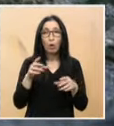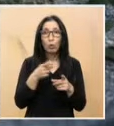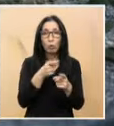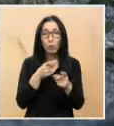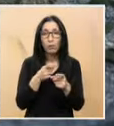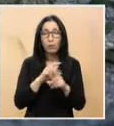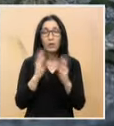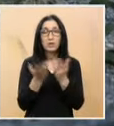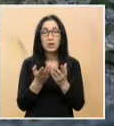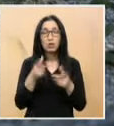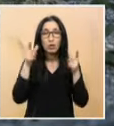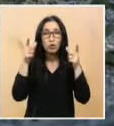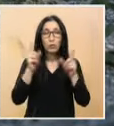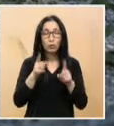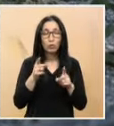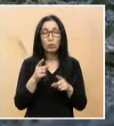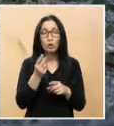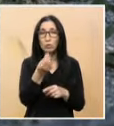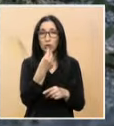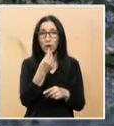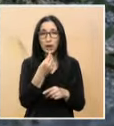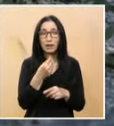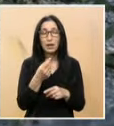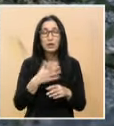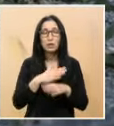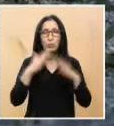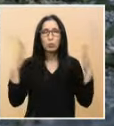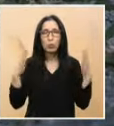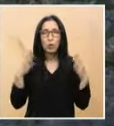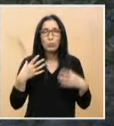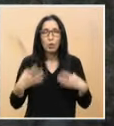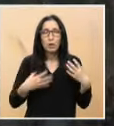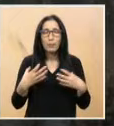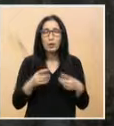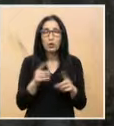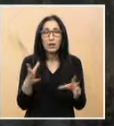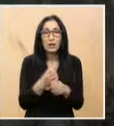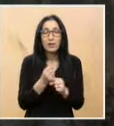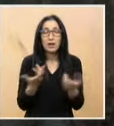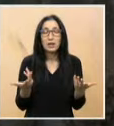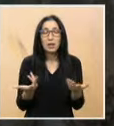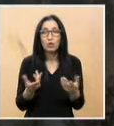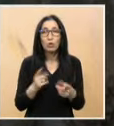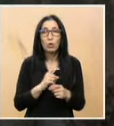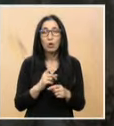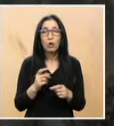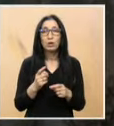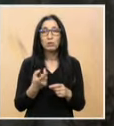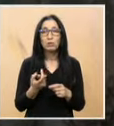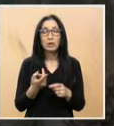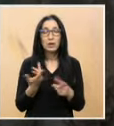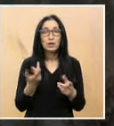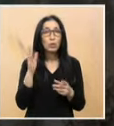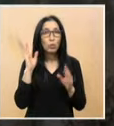време, всички животни, които тя евентуално ще храни, са под огромно напрежение да не ги хване нещо, да не станат жертва на